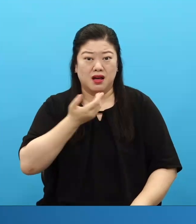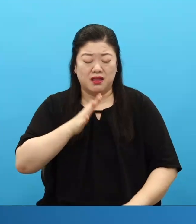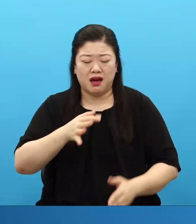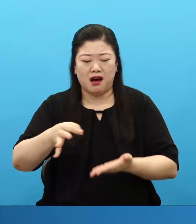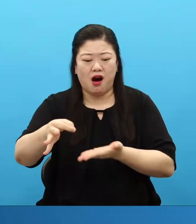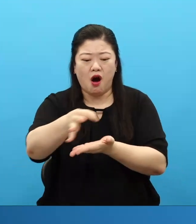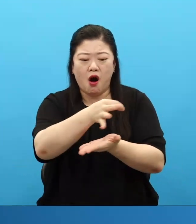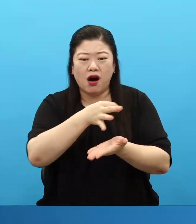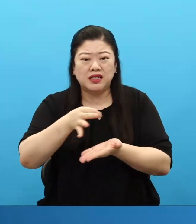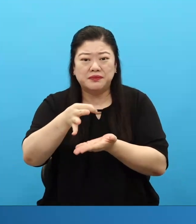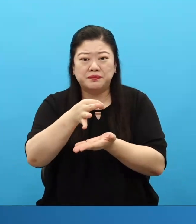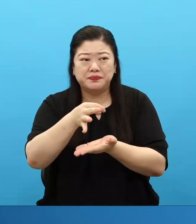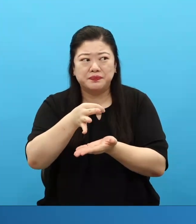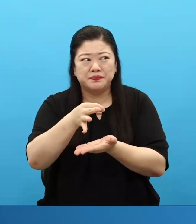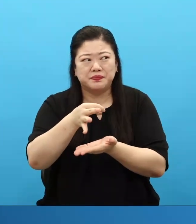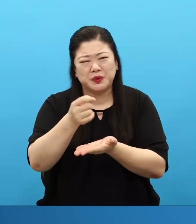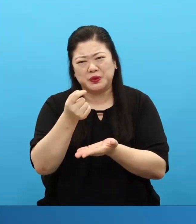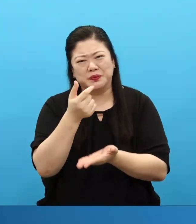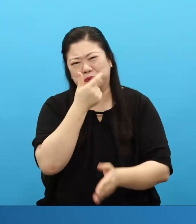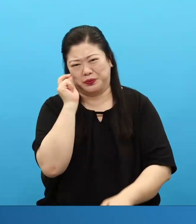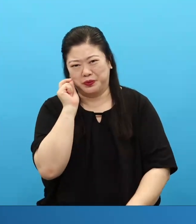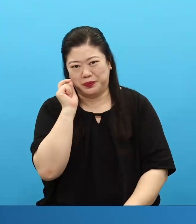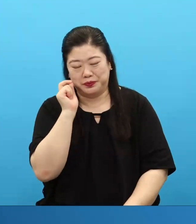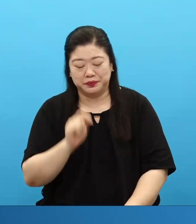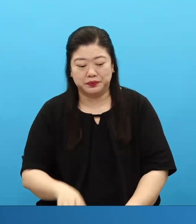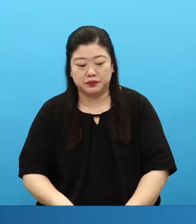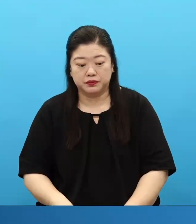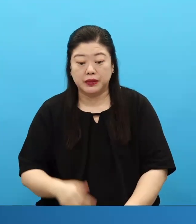사람이 안수집사예요. He was an ordained deacon,